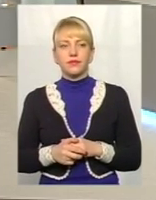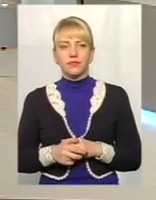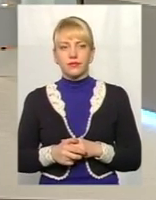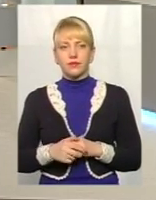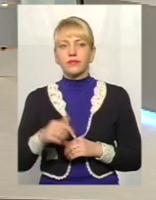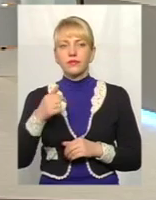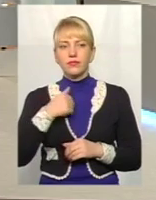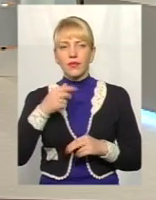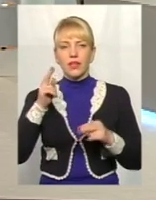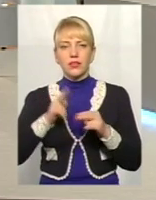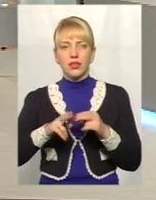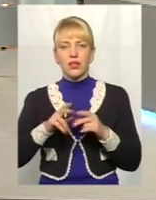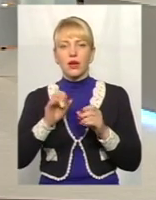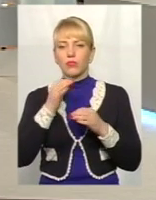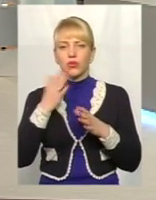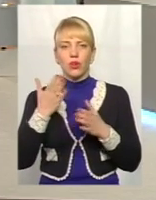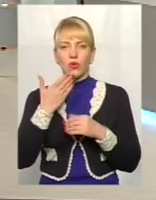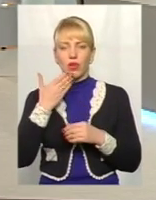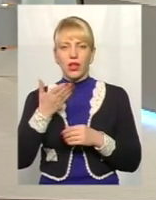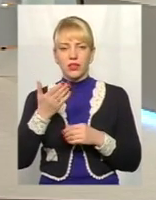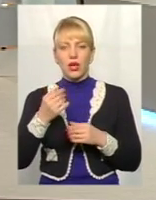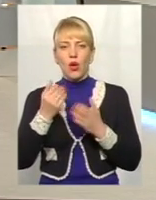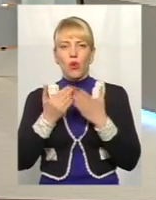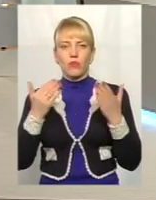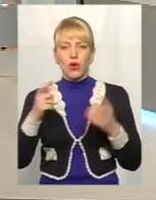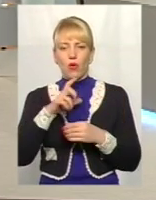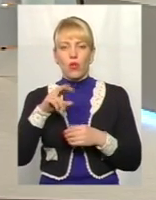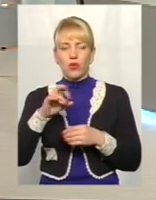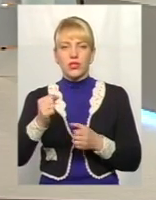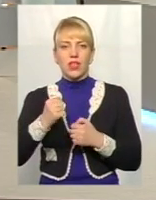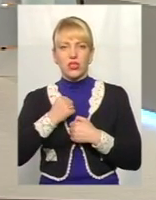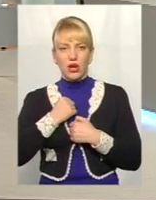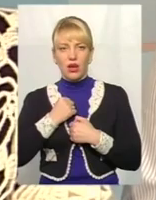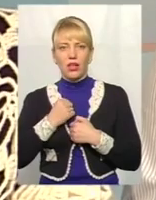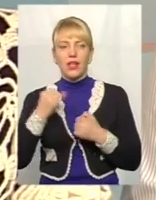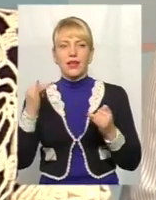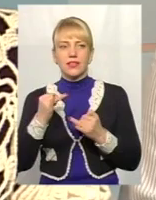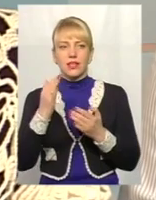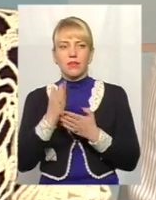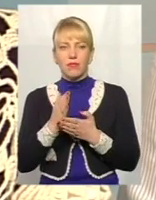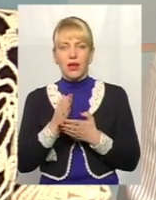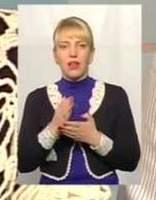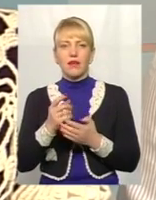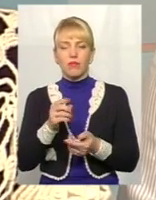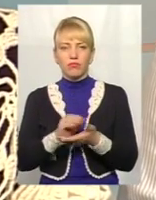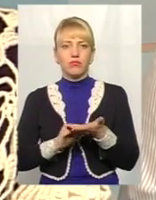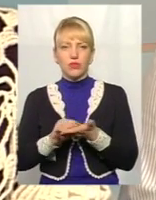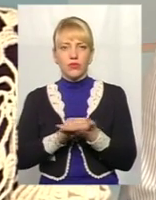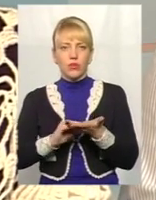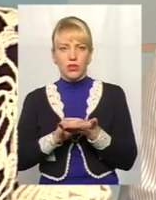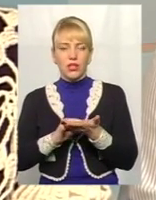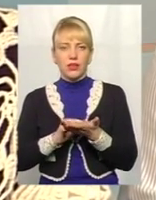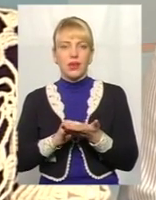я закінчую будь-яку нашу лекцію в музеї Голокосту, на превеликий жаль, історія має здатність до циклічного повторення.